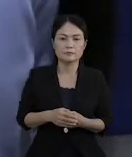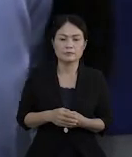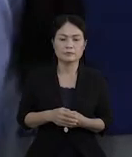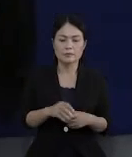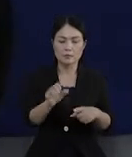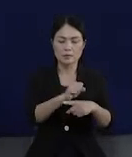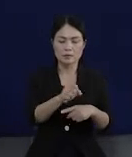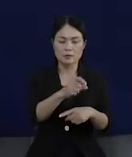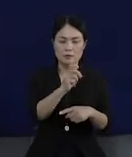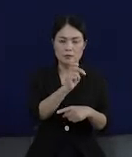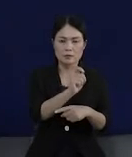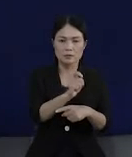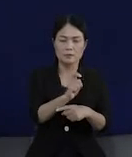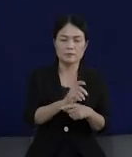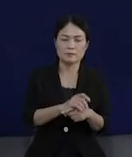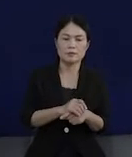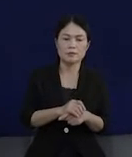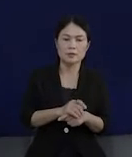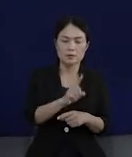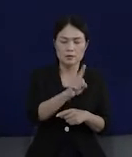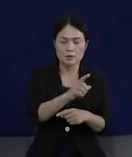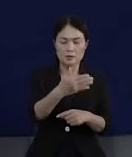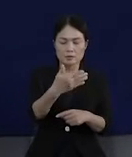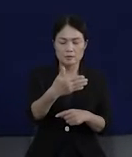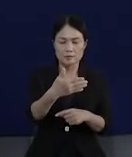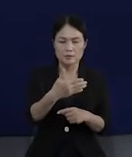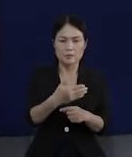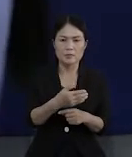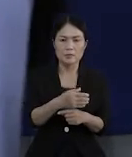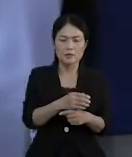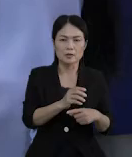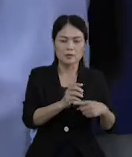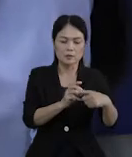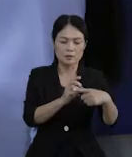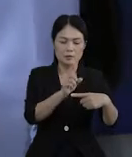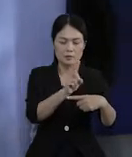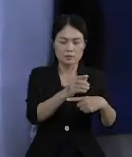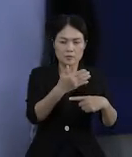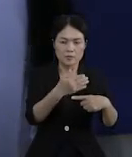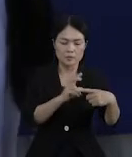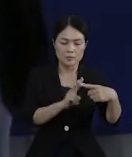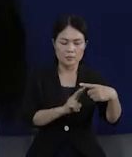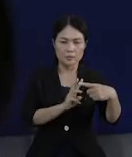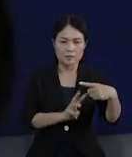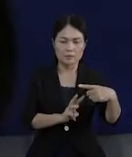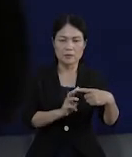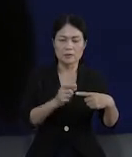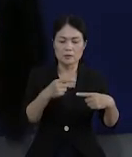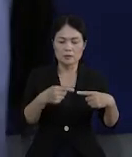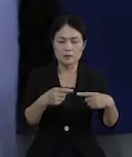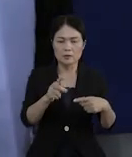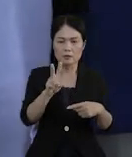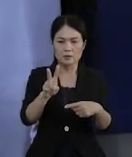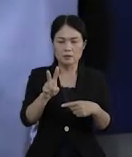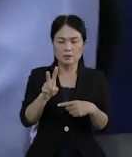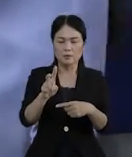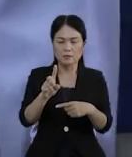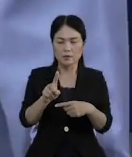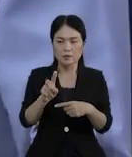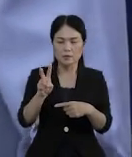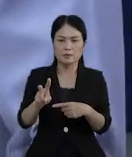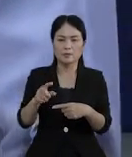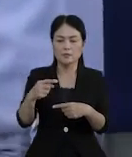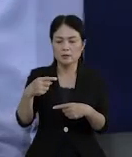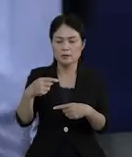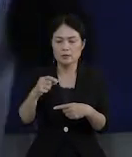Cho mà lùm hạt chậm lại khó, đọc bà buồn, phía một hầy bấy, đỏ nâng, đọc bí, phía, một